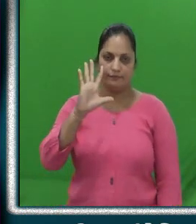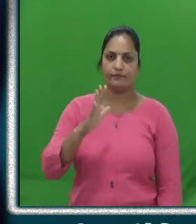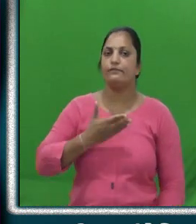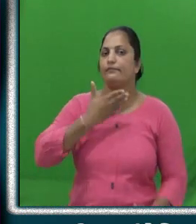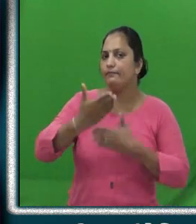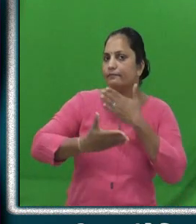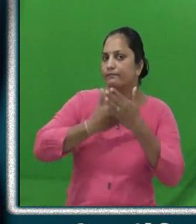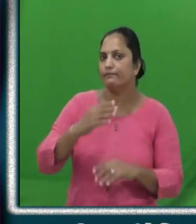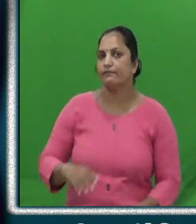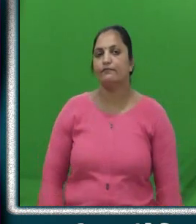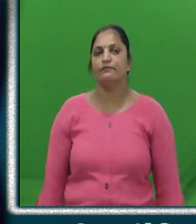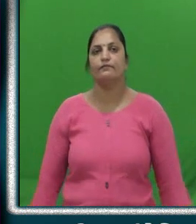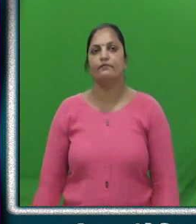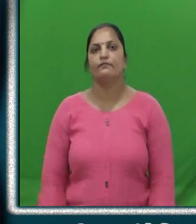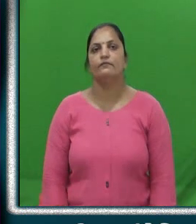જે પાઠ ચલાવ્યો